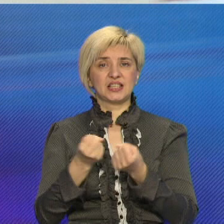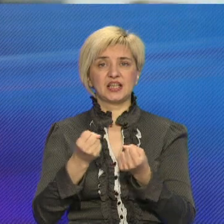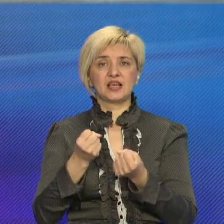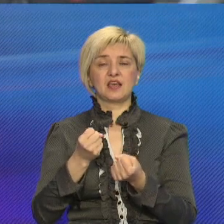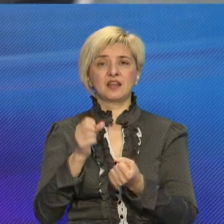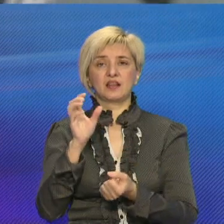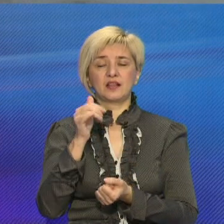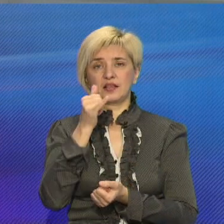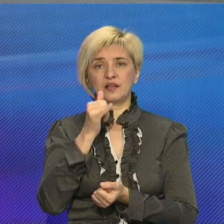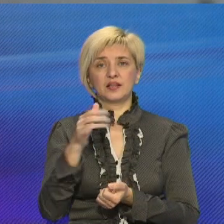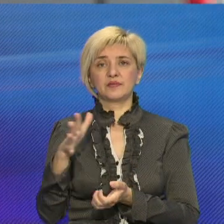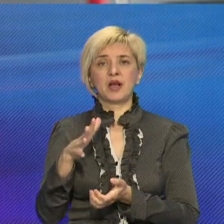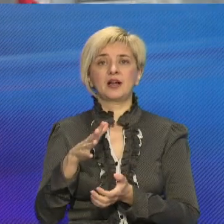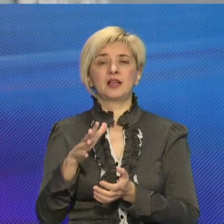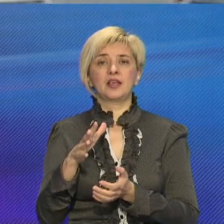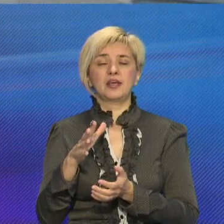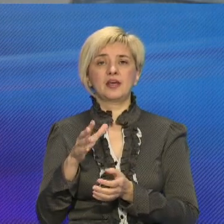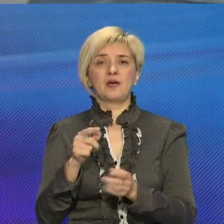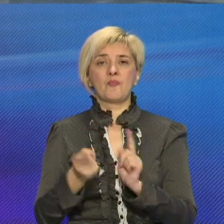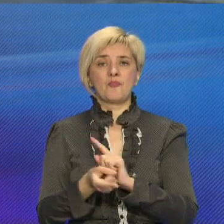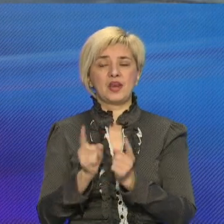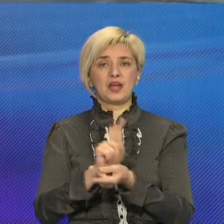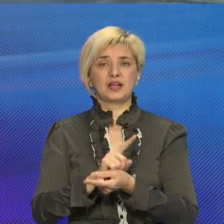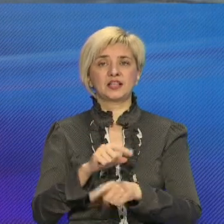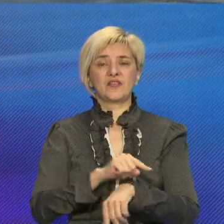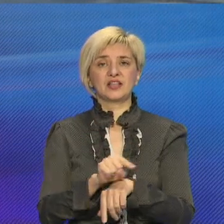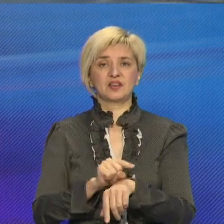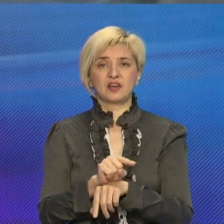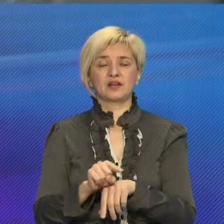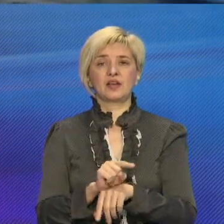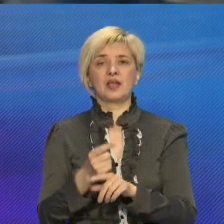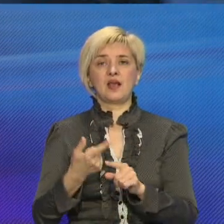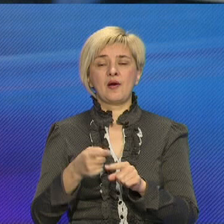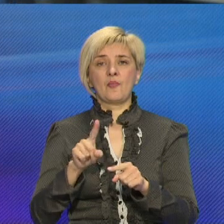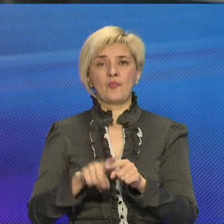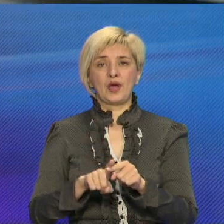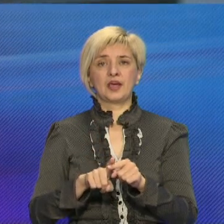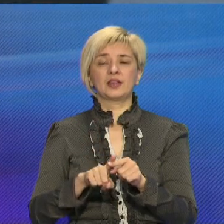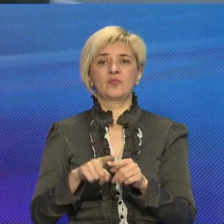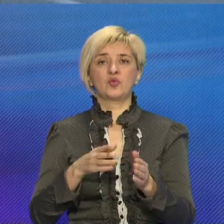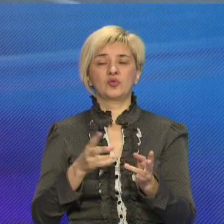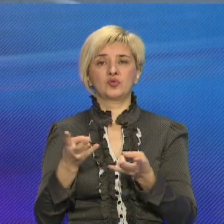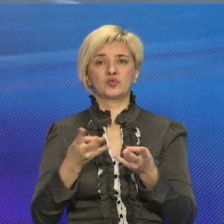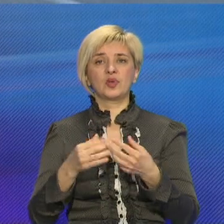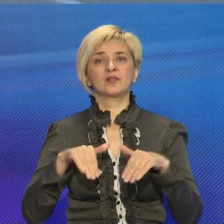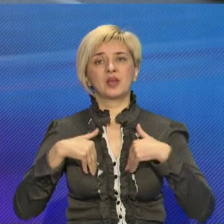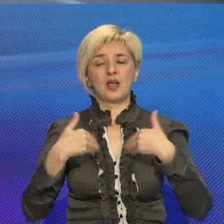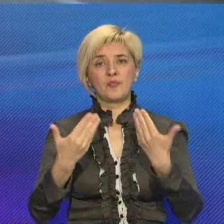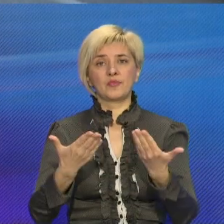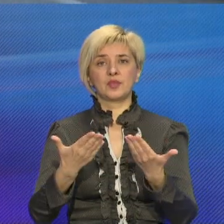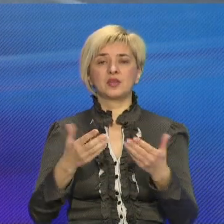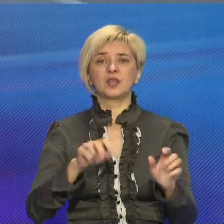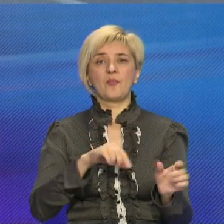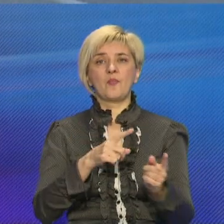и працу. Да и отсочивая ситуацию и прямая заходы по выводу транспорту на более свободные улицы. Але, как подкреслил